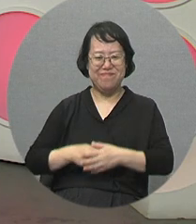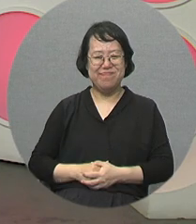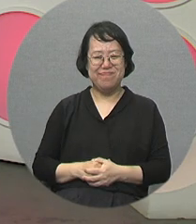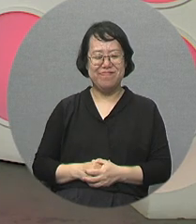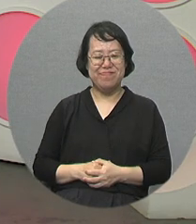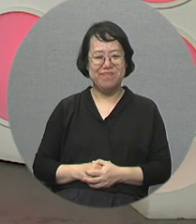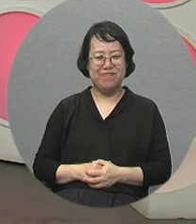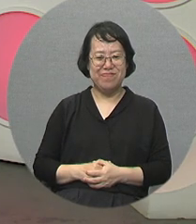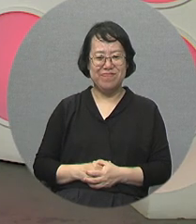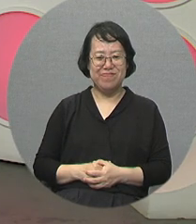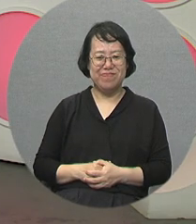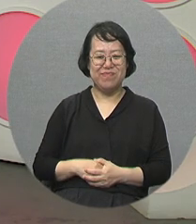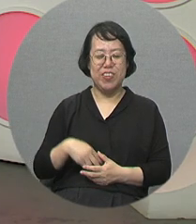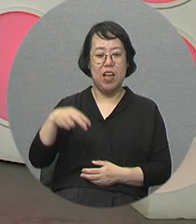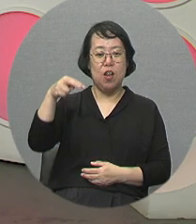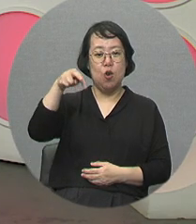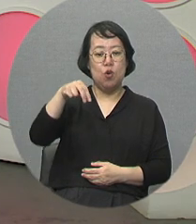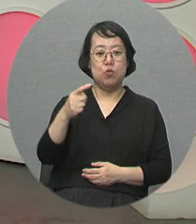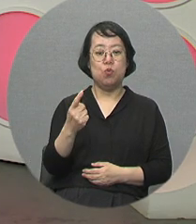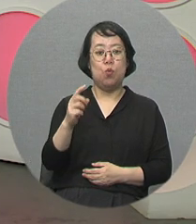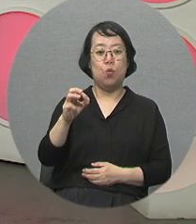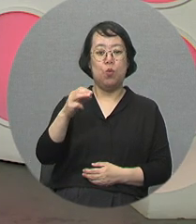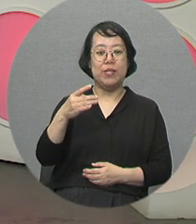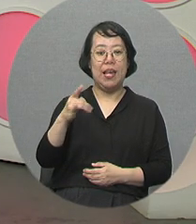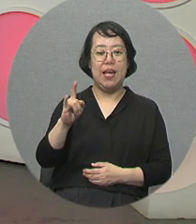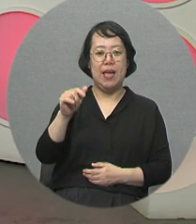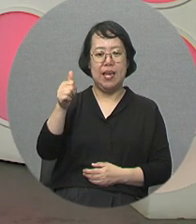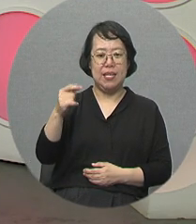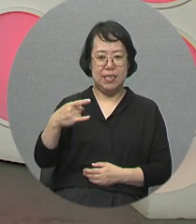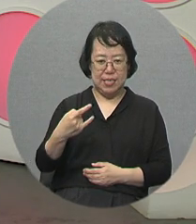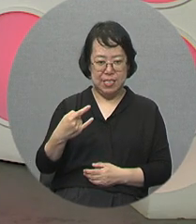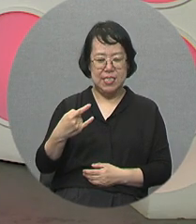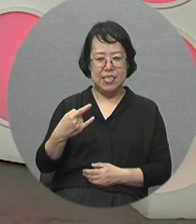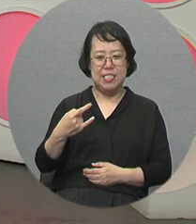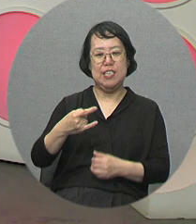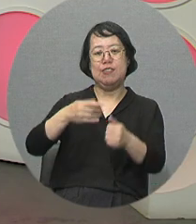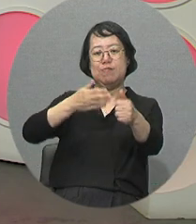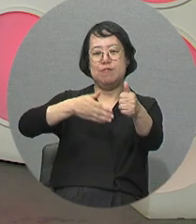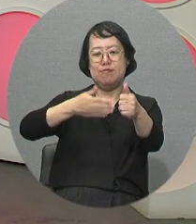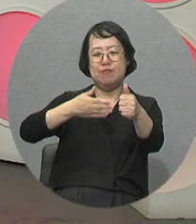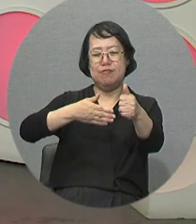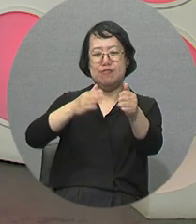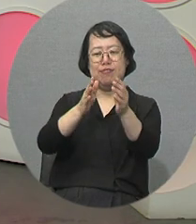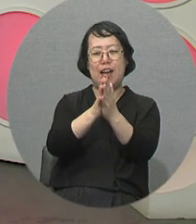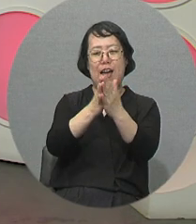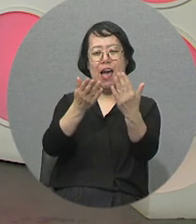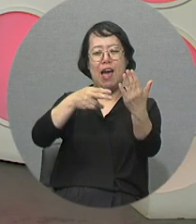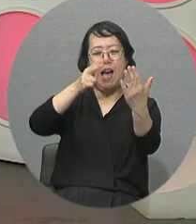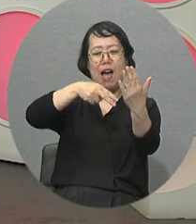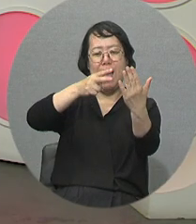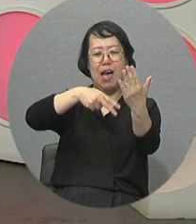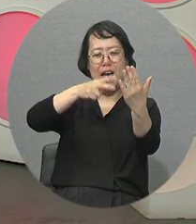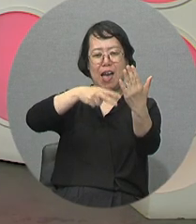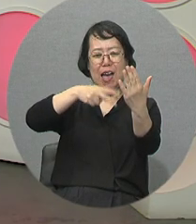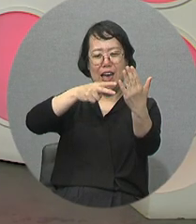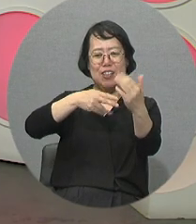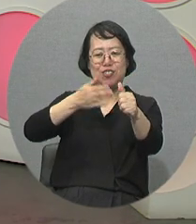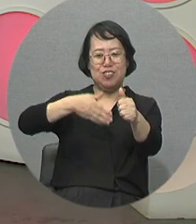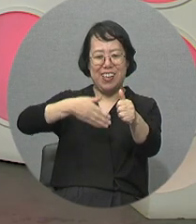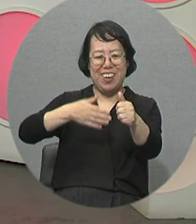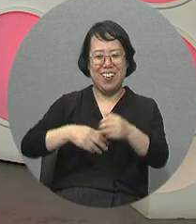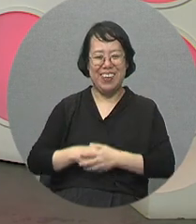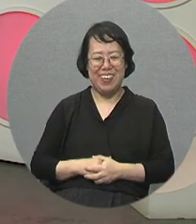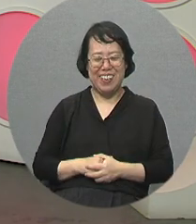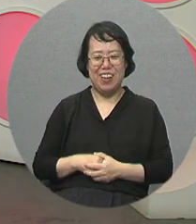자, 또 우리 송태희님께서 여러분들의 보내주신 감동사연 아름다운 목소리로 전달해 주시기 바라겠습니다.